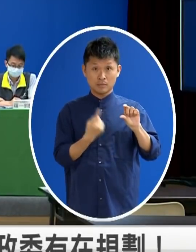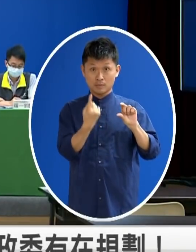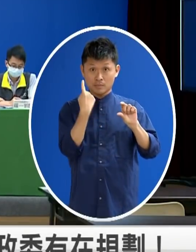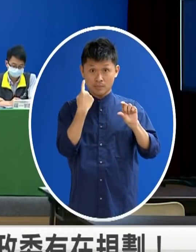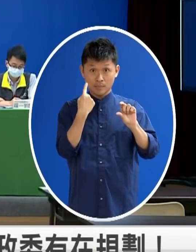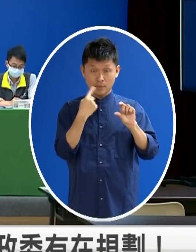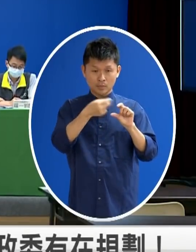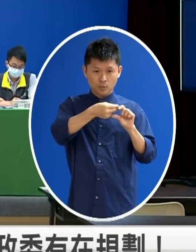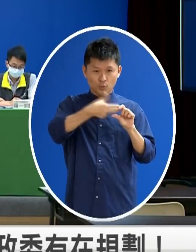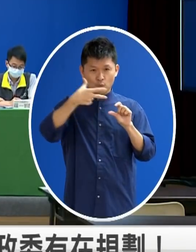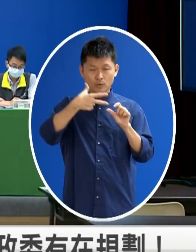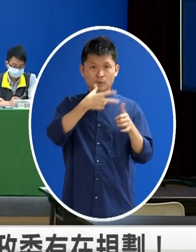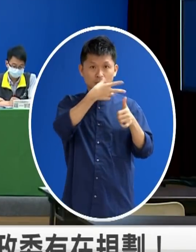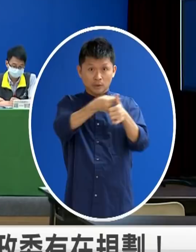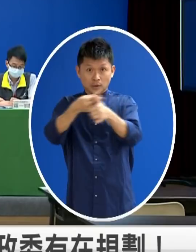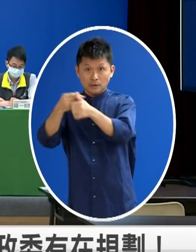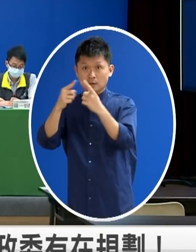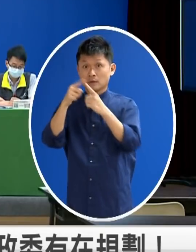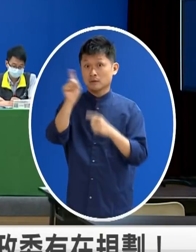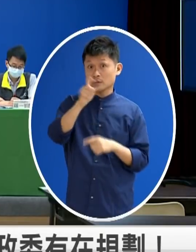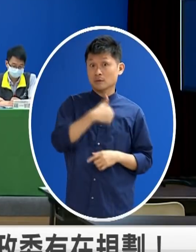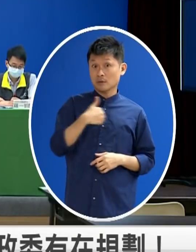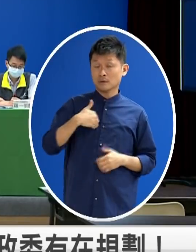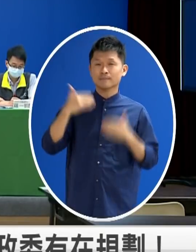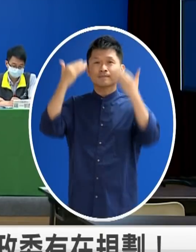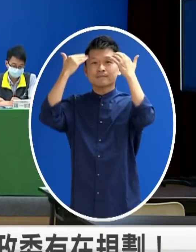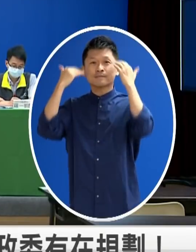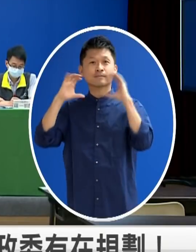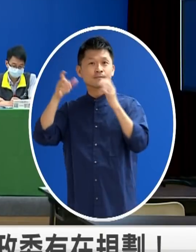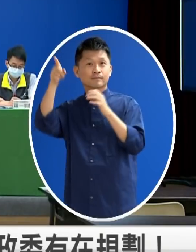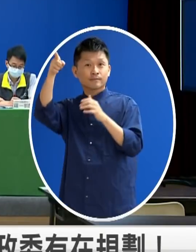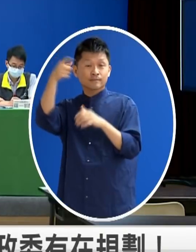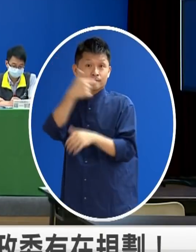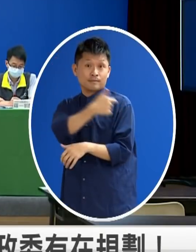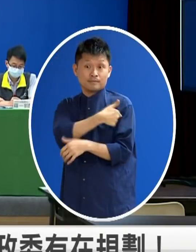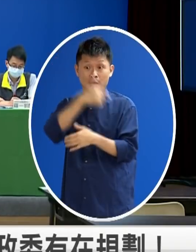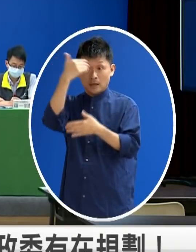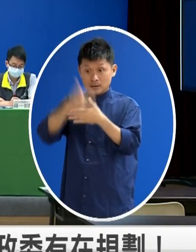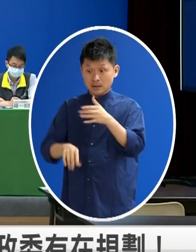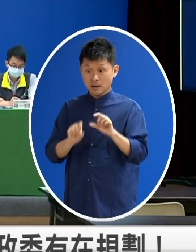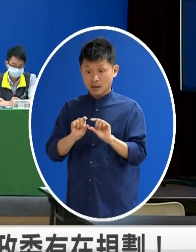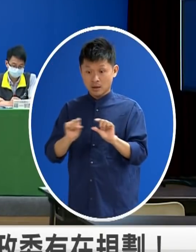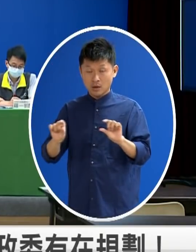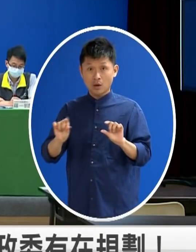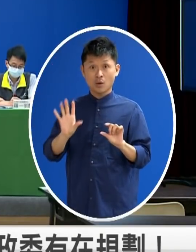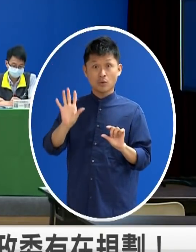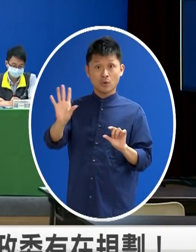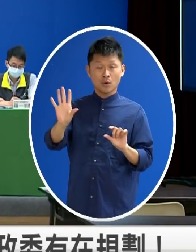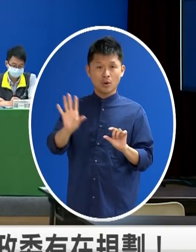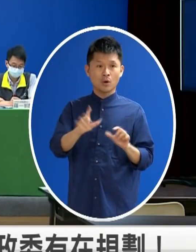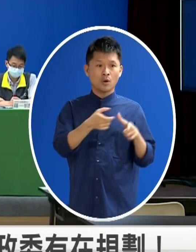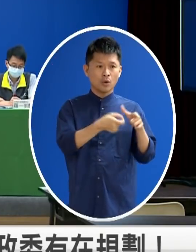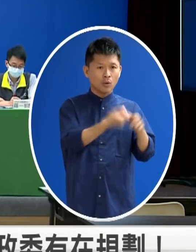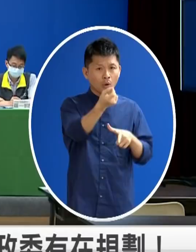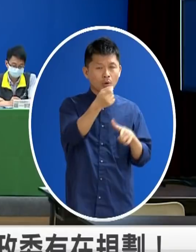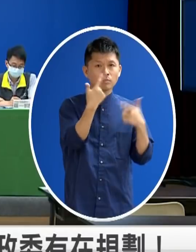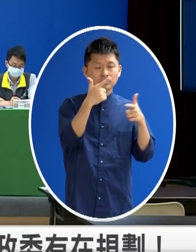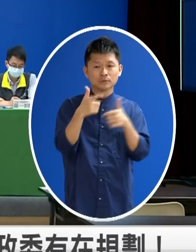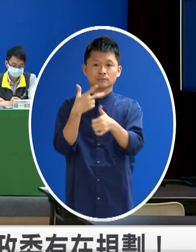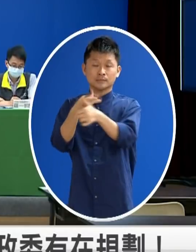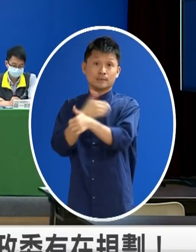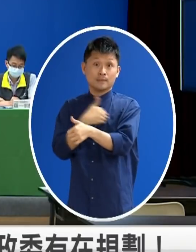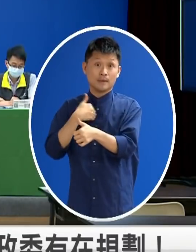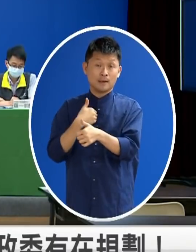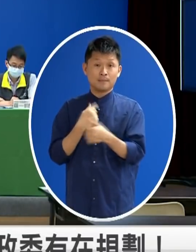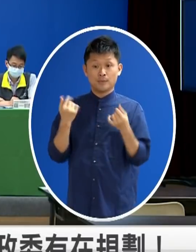打10人份，那韩国他们是将每日剩余的疫苗开放给非公费对象来接种，譬如说有个预约平